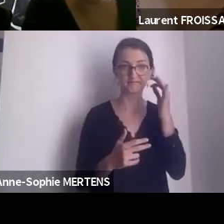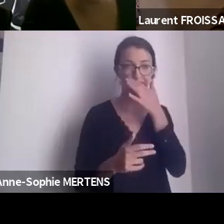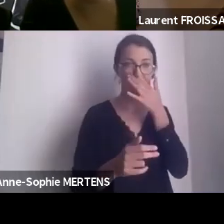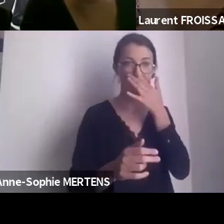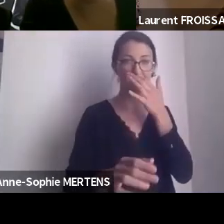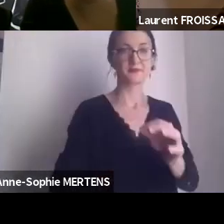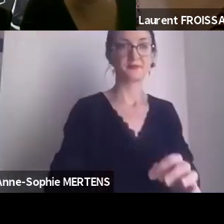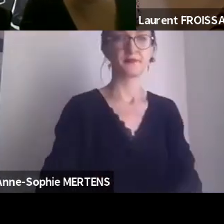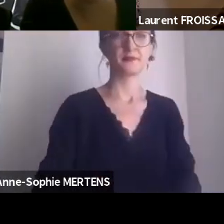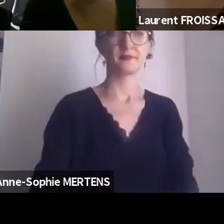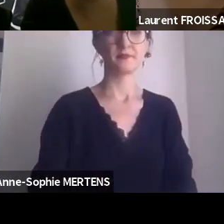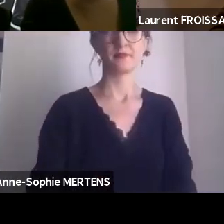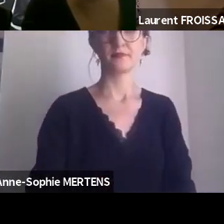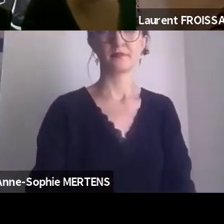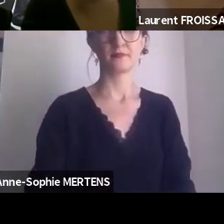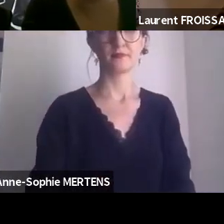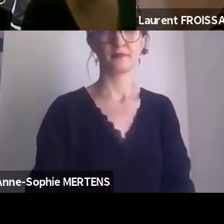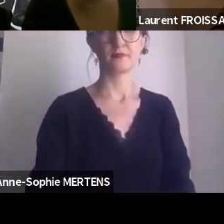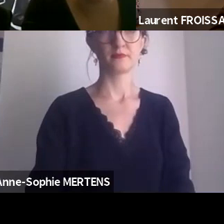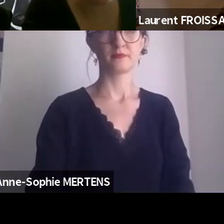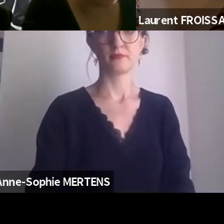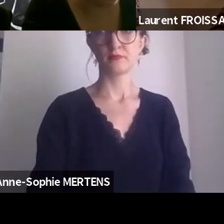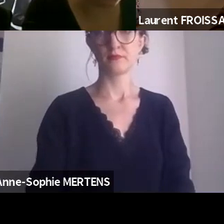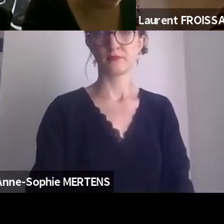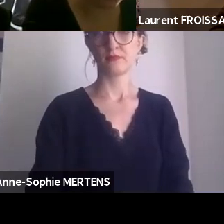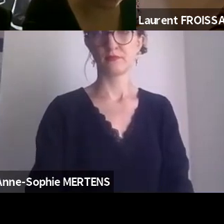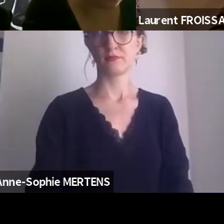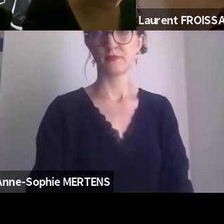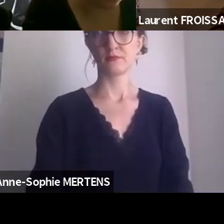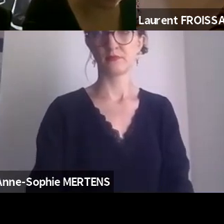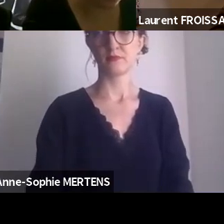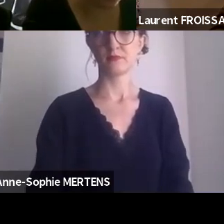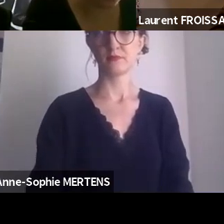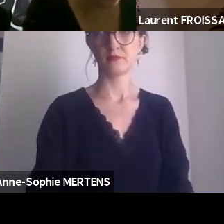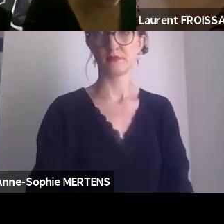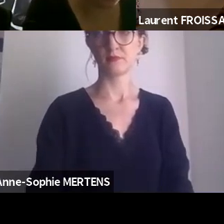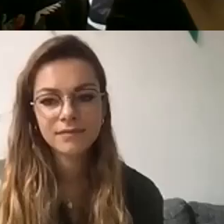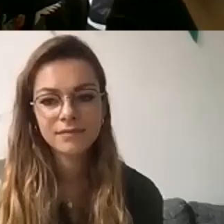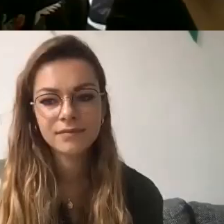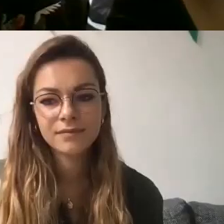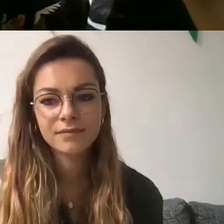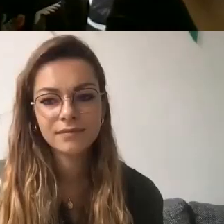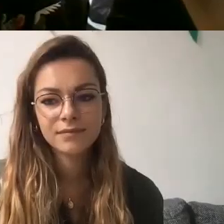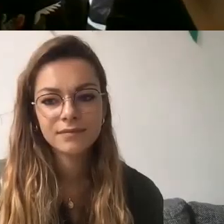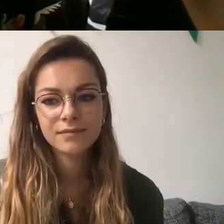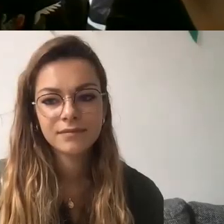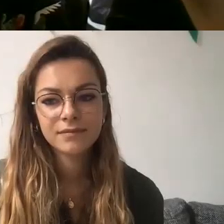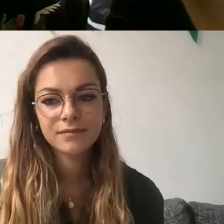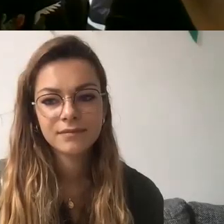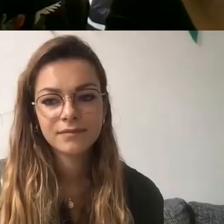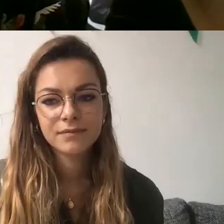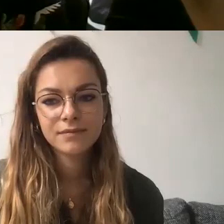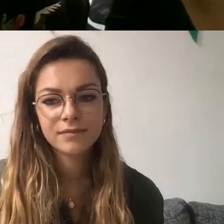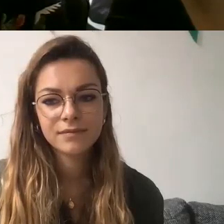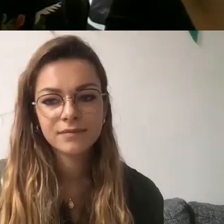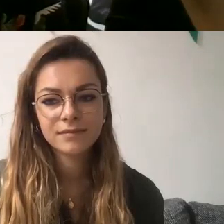Pour se reconnecter à son intention, quand on est entrepreneur, on a un rêve, on a envie d'apporter quelque chose, on a envie de servir le monde,